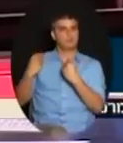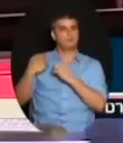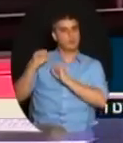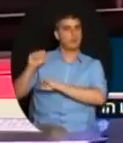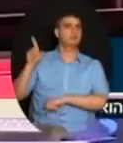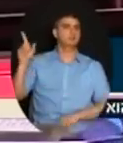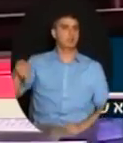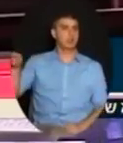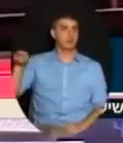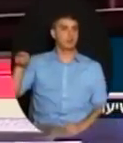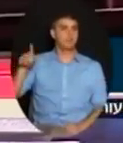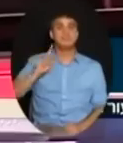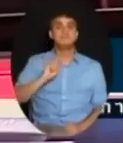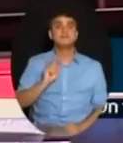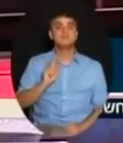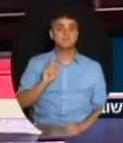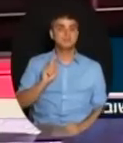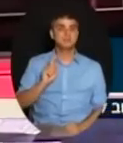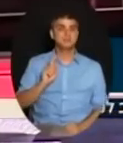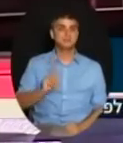ולחזק אותם. וכל אלה